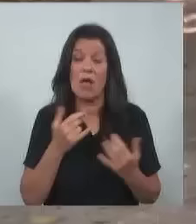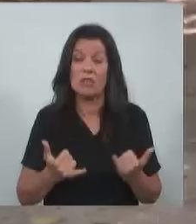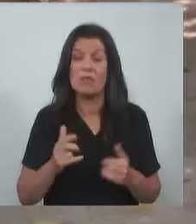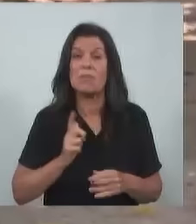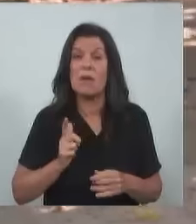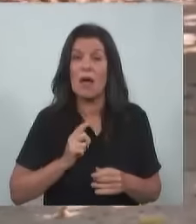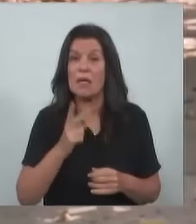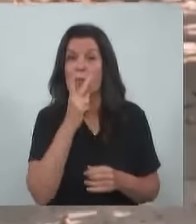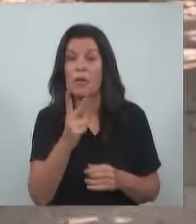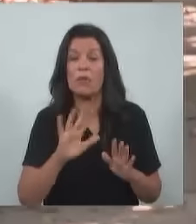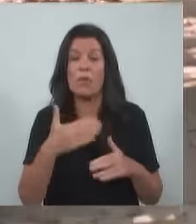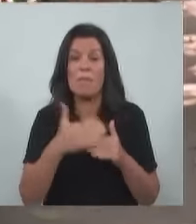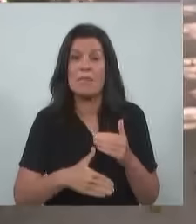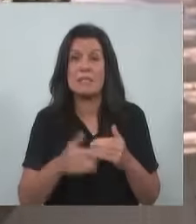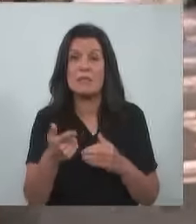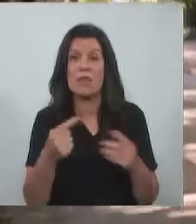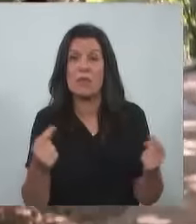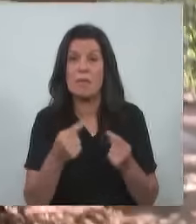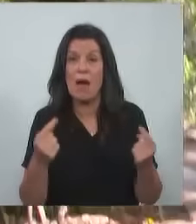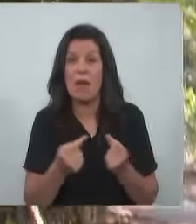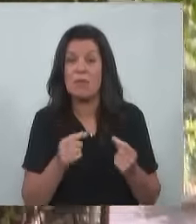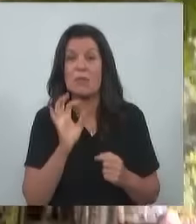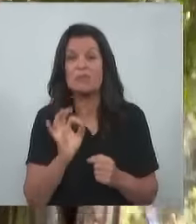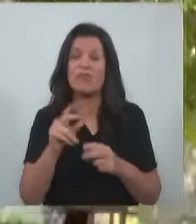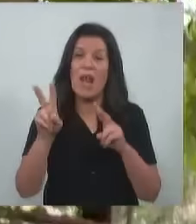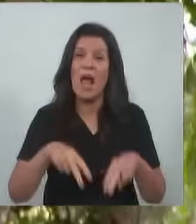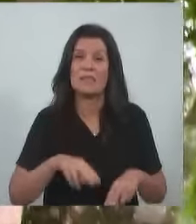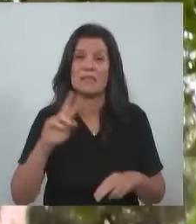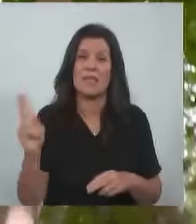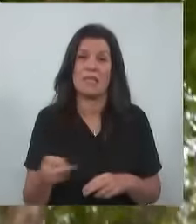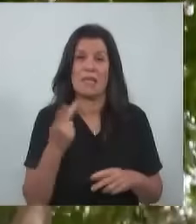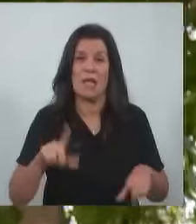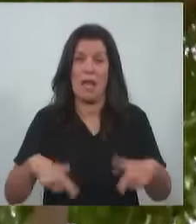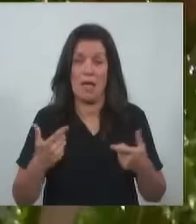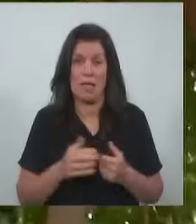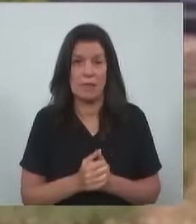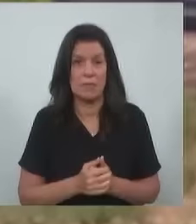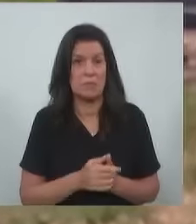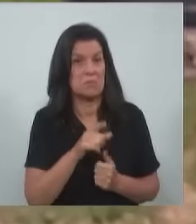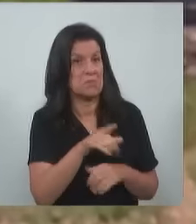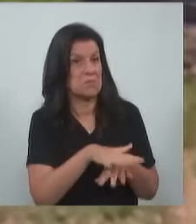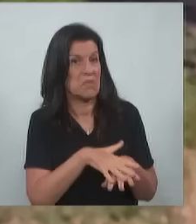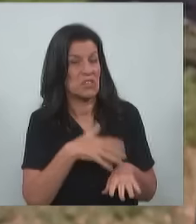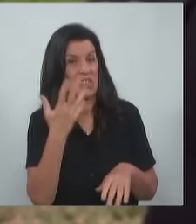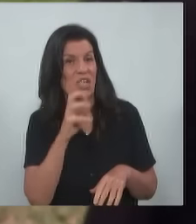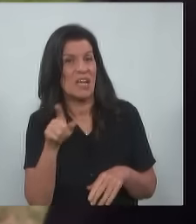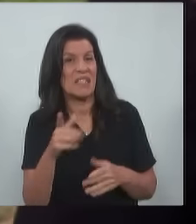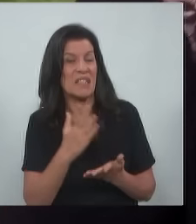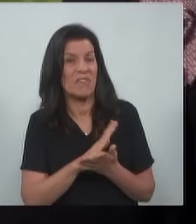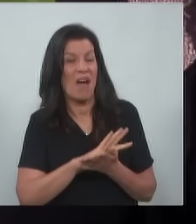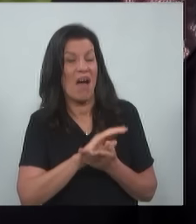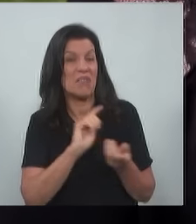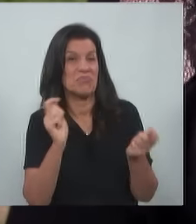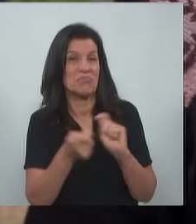שלהם, הקהילה תתעורר לחיים. את מרגישה שהכנרת הפכה מברכה לקללה? תראה, אני לא יכולה להגיד על הבית